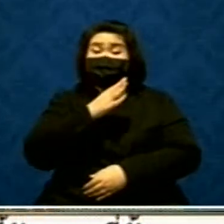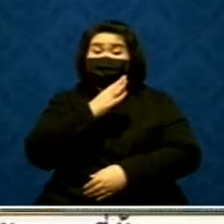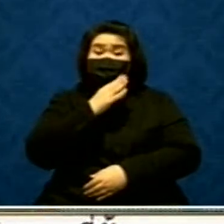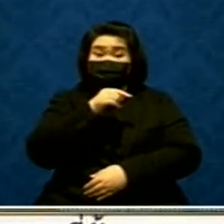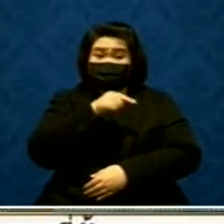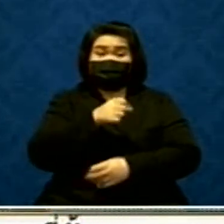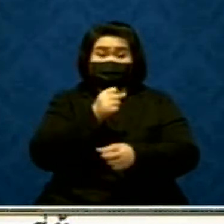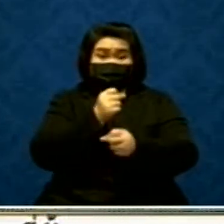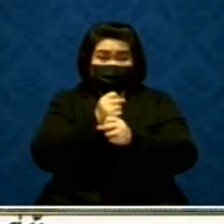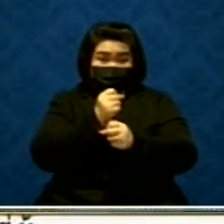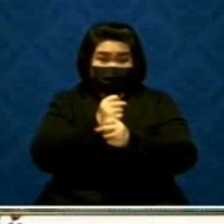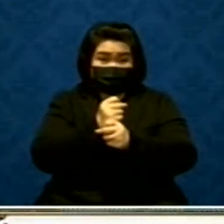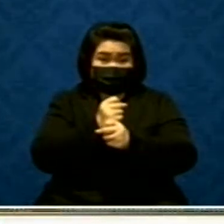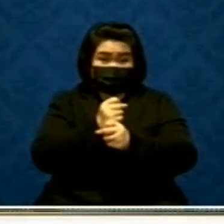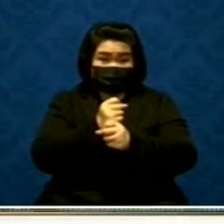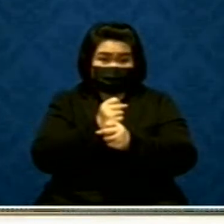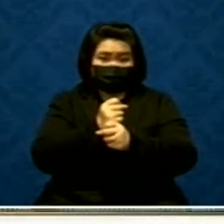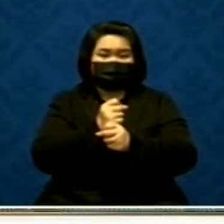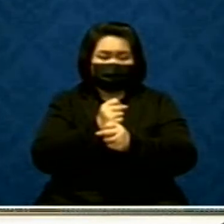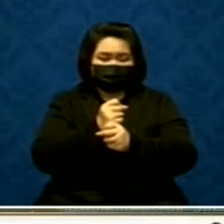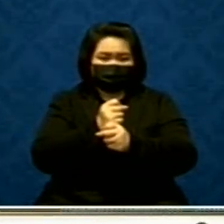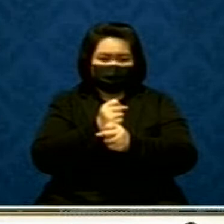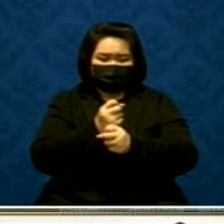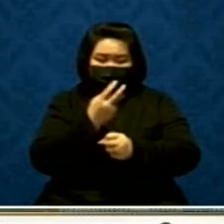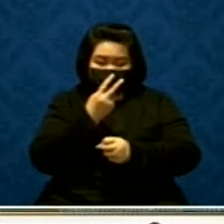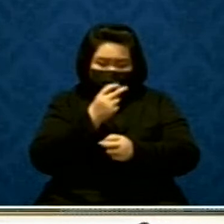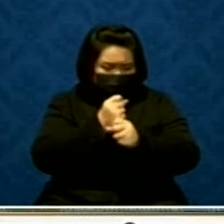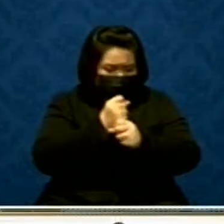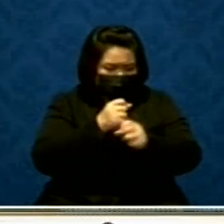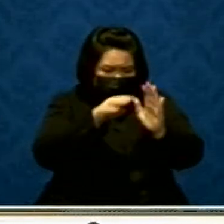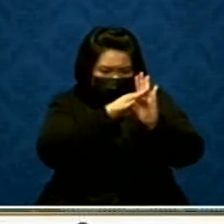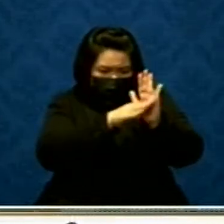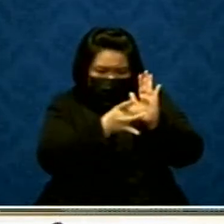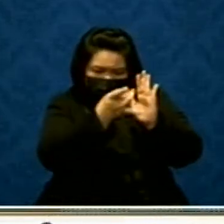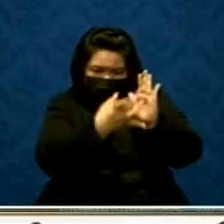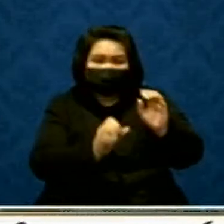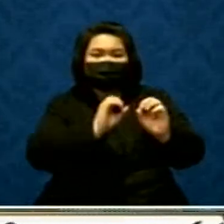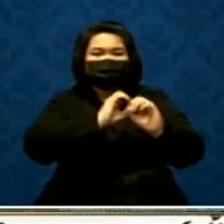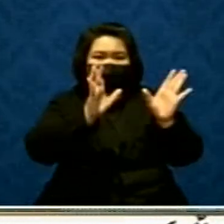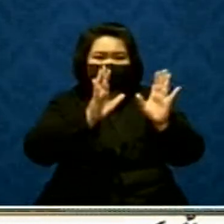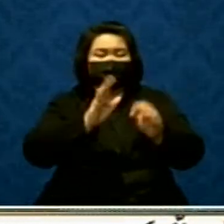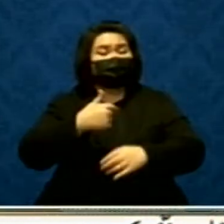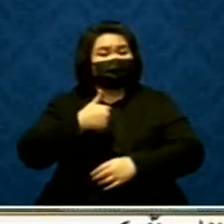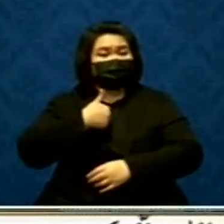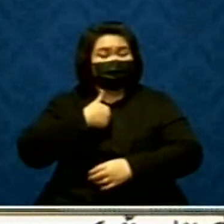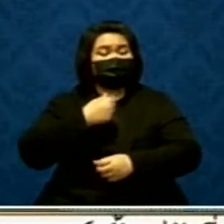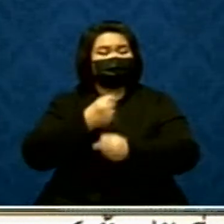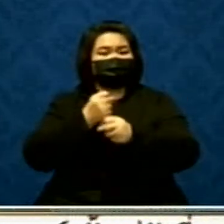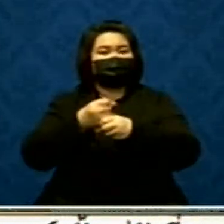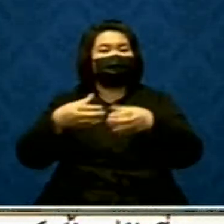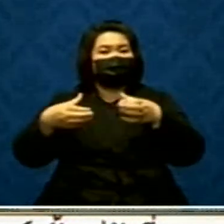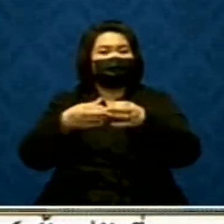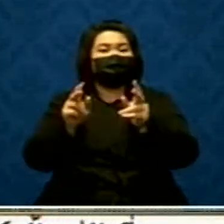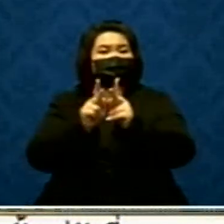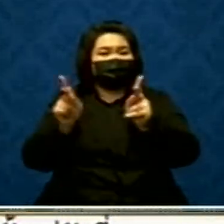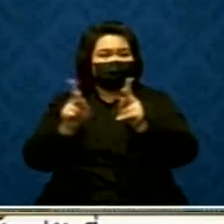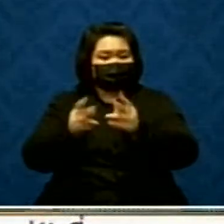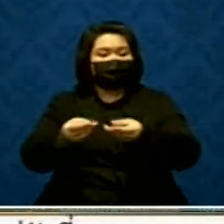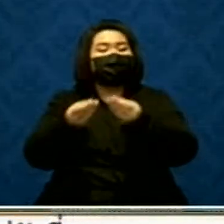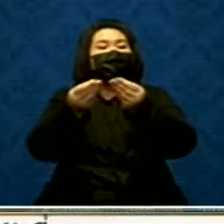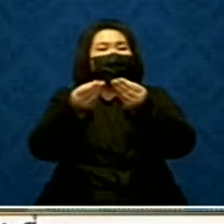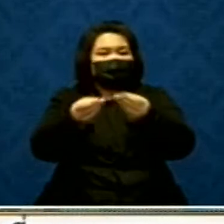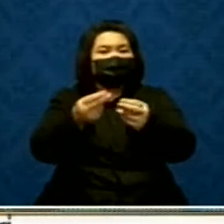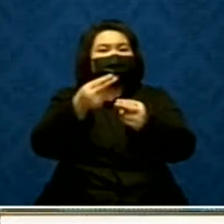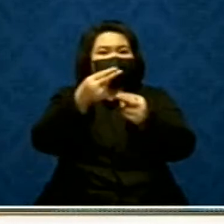ในสิ่งที่กำกับดูแลอย่างชัดเจนเพราะฉะนั้นผมถึงได้มีการแต่งตั้งนะครับคณะทำงานเพื่อกำหนดยุทธศาสตร์การบริห